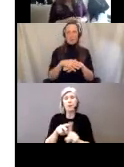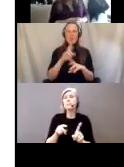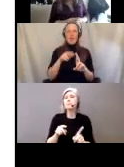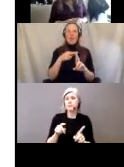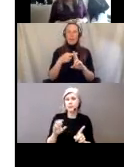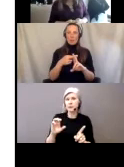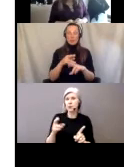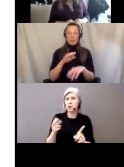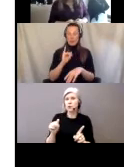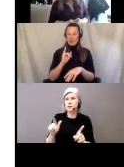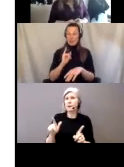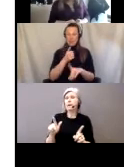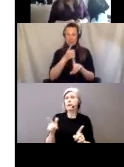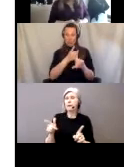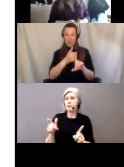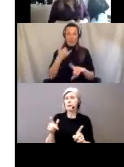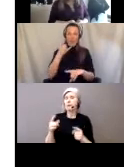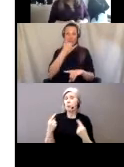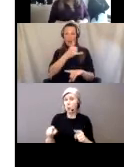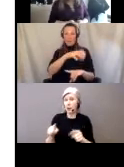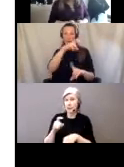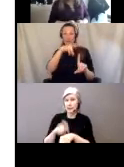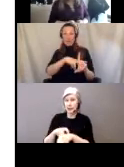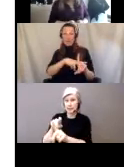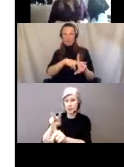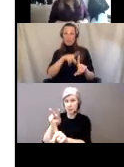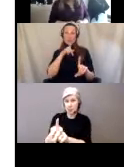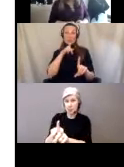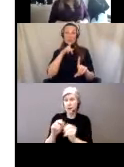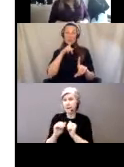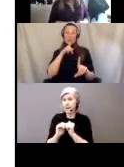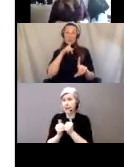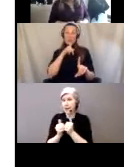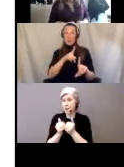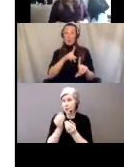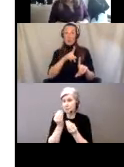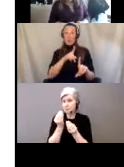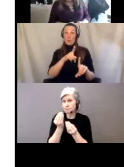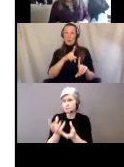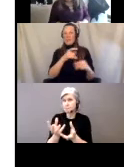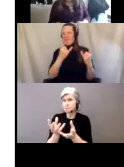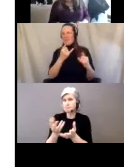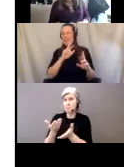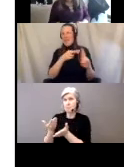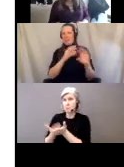Lorsque vous essayez de prendre un rendez-vous, nous devrons malheureusement vous revenir là-dessus car nous n'avons pas de réponse à l'heure actuelle.